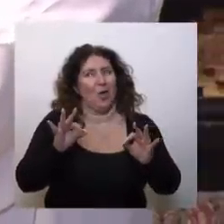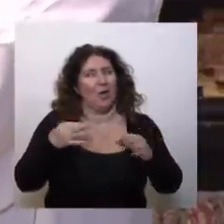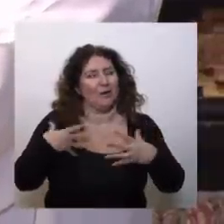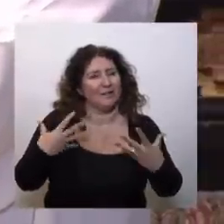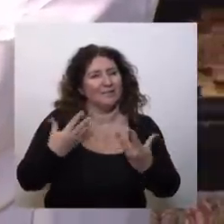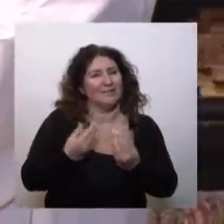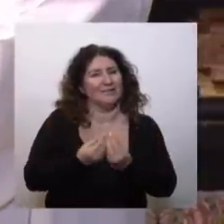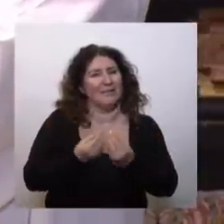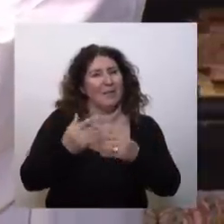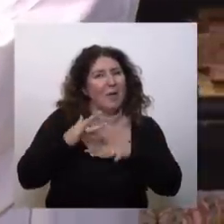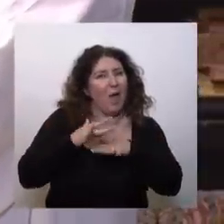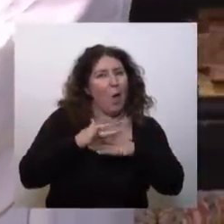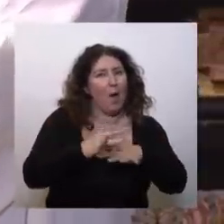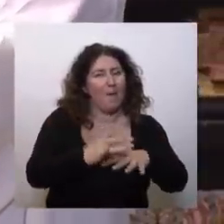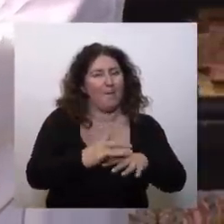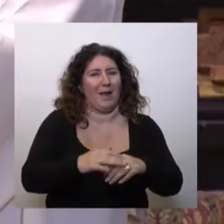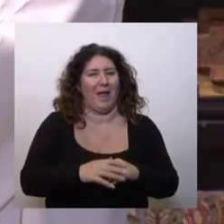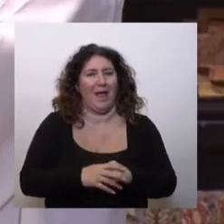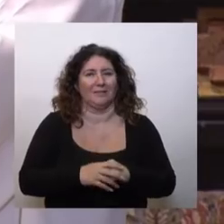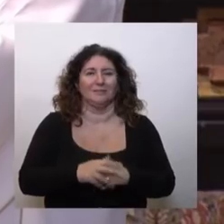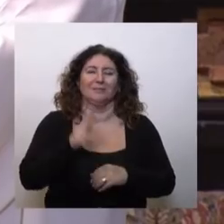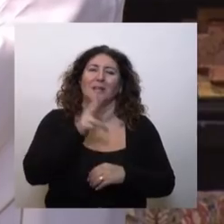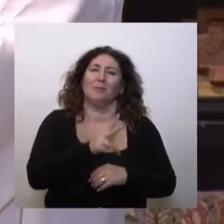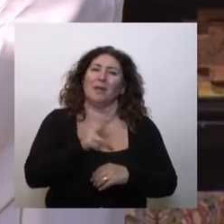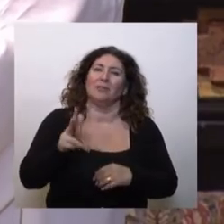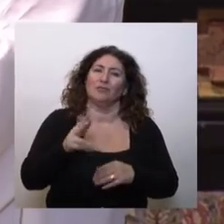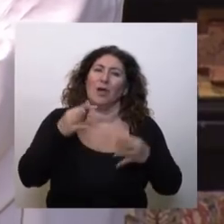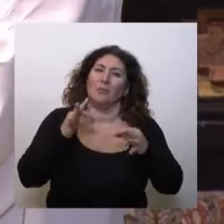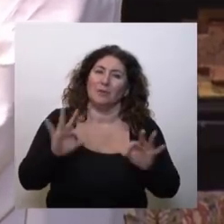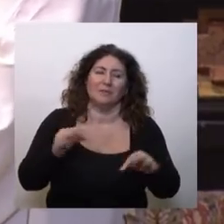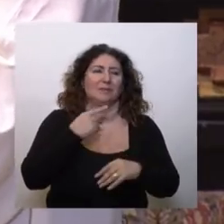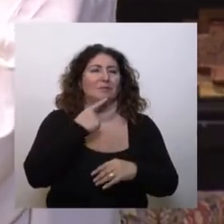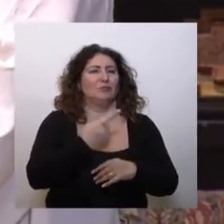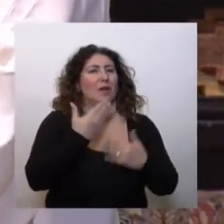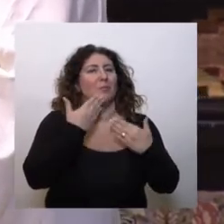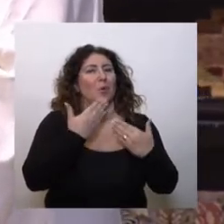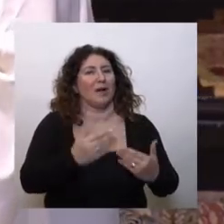Benediciamo il Signore. Rendiamo grazie a Dio.